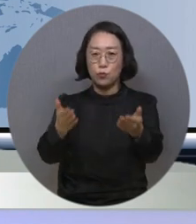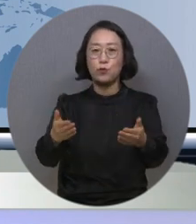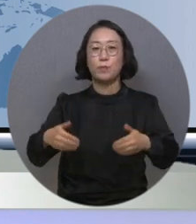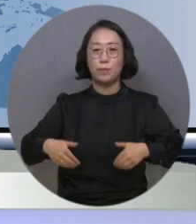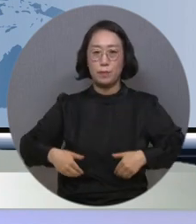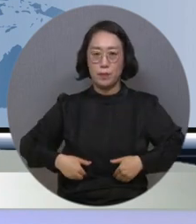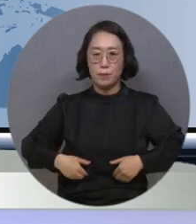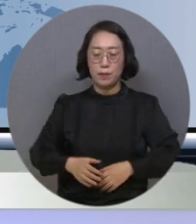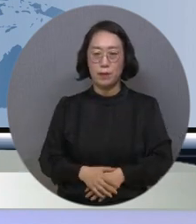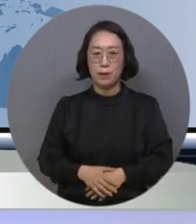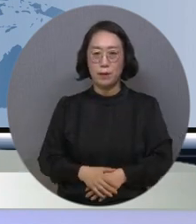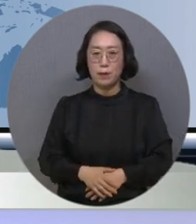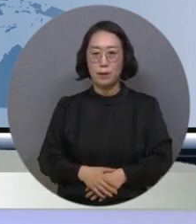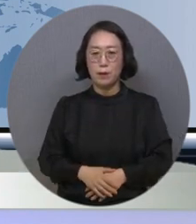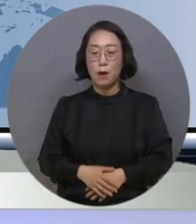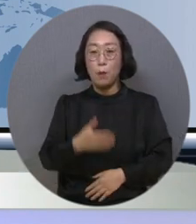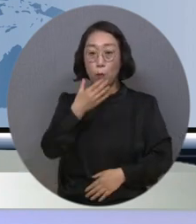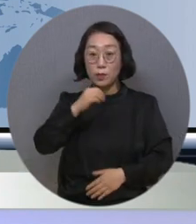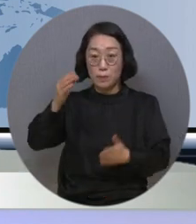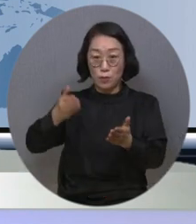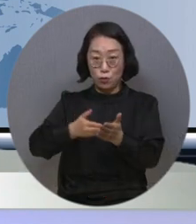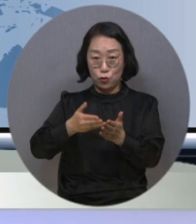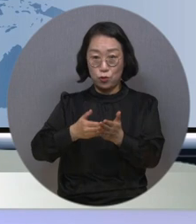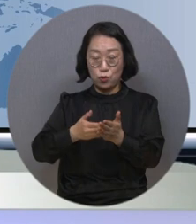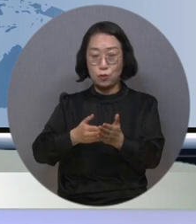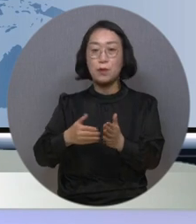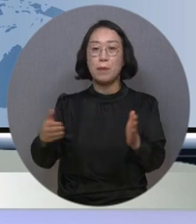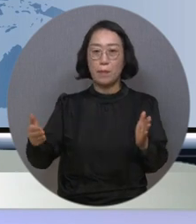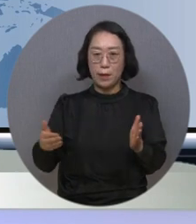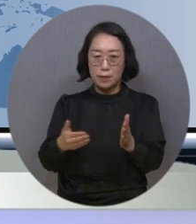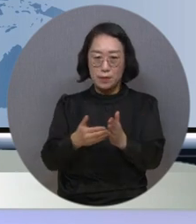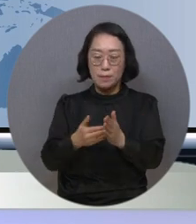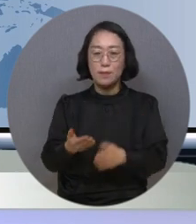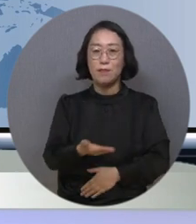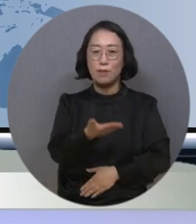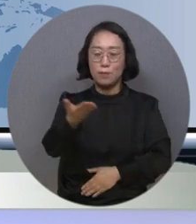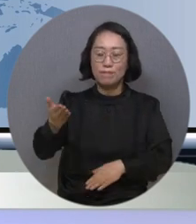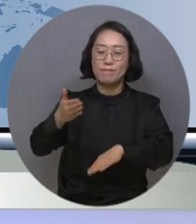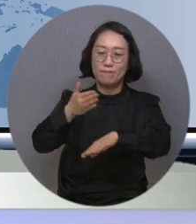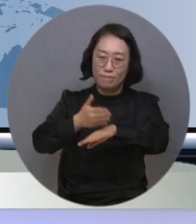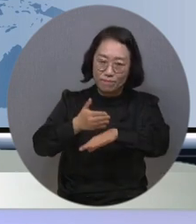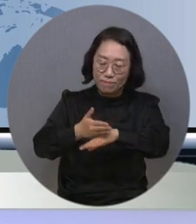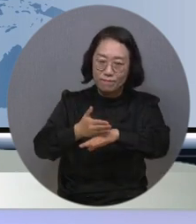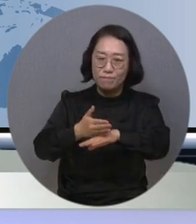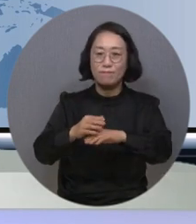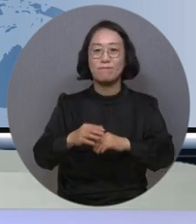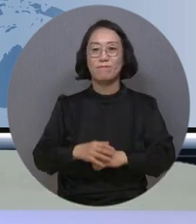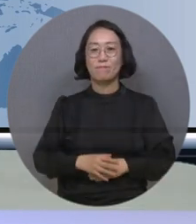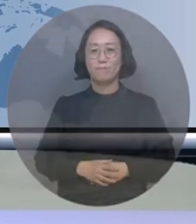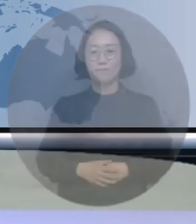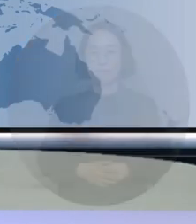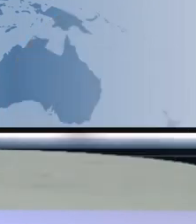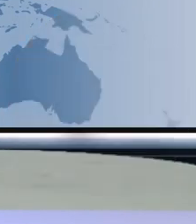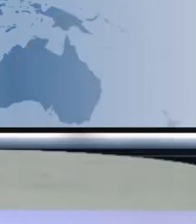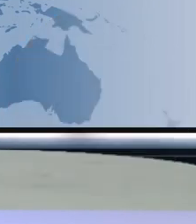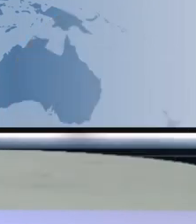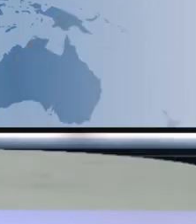이상 WBC 복제티비 뉴스 24를 마칩니다 시청해주신 여러분 고맙습니다